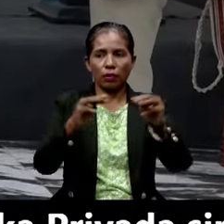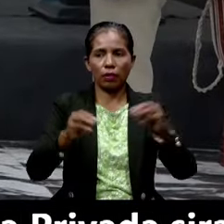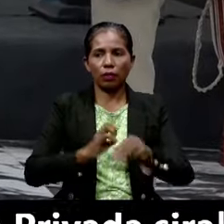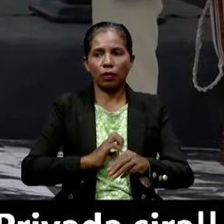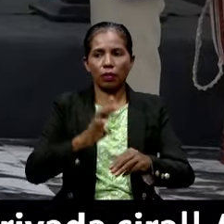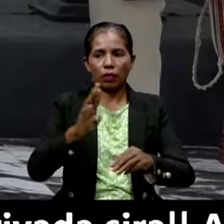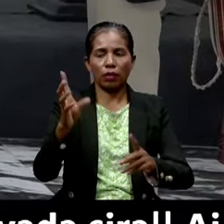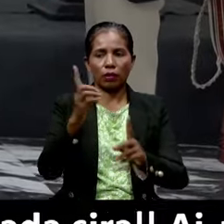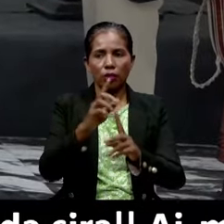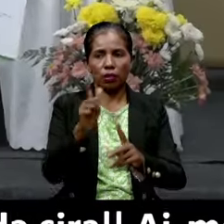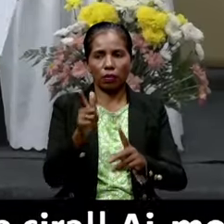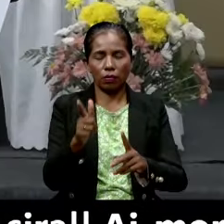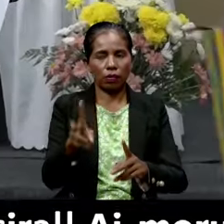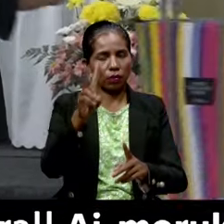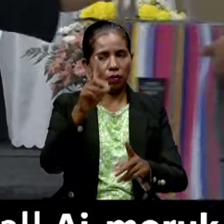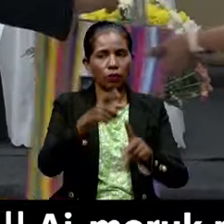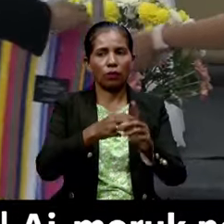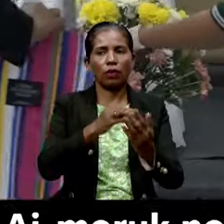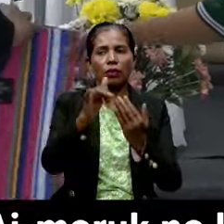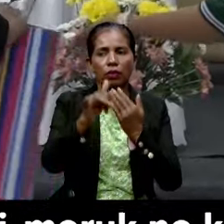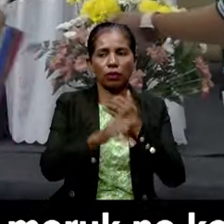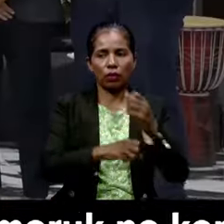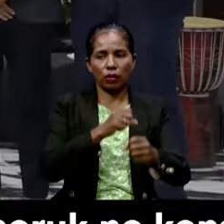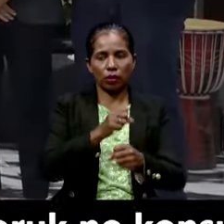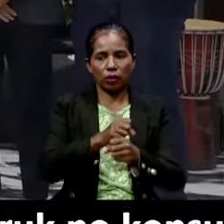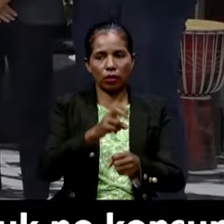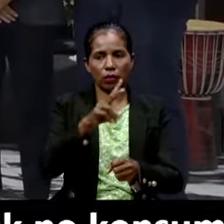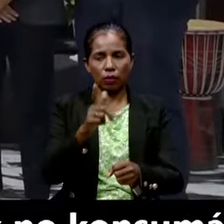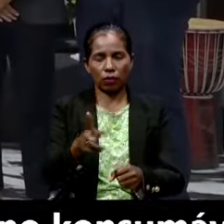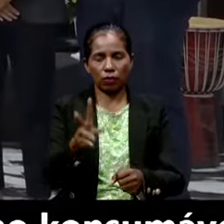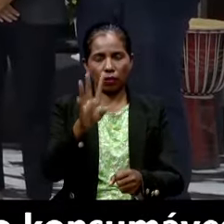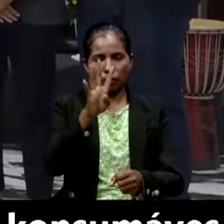Hermera e a Lorong Ruanulu Resin Rua Fulan Julho, Tinan Rio Rua Ruanulu Resin Hat.